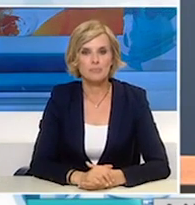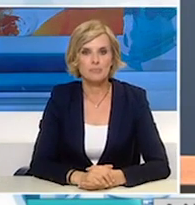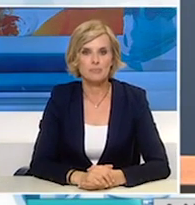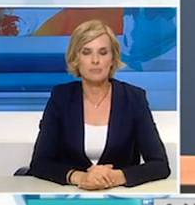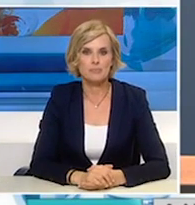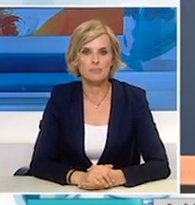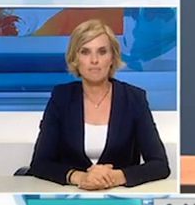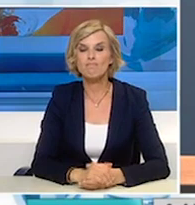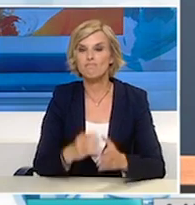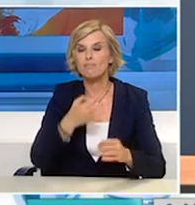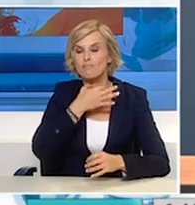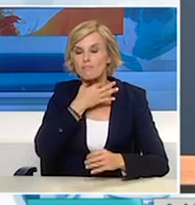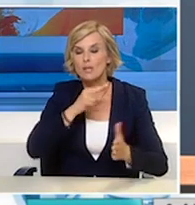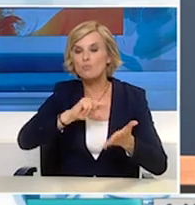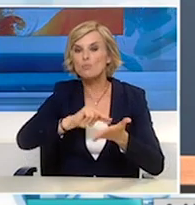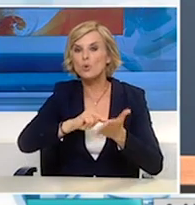Πρέπει να είμαστε προσεκτικοί.